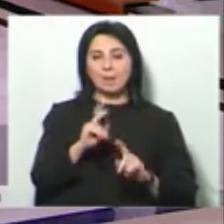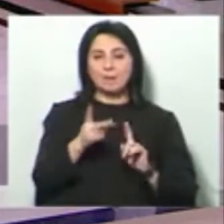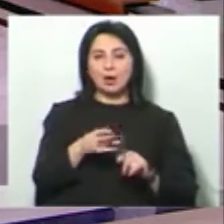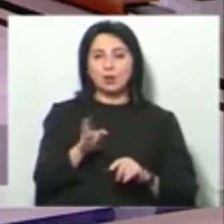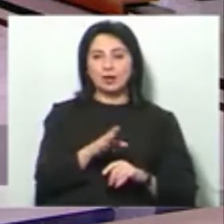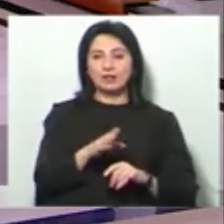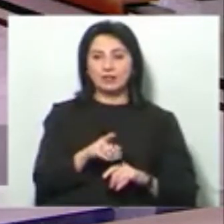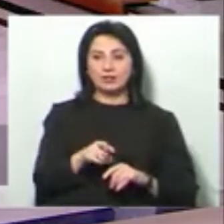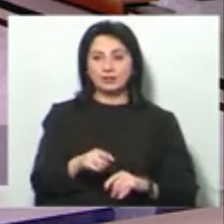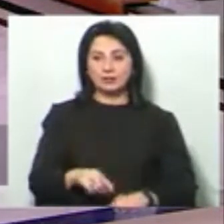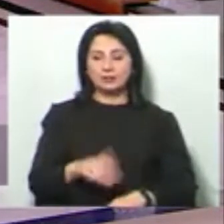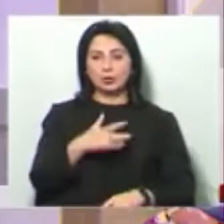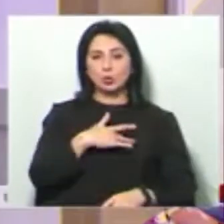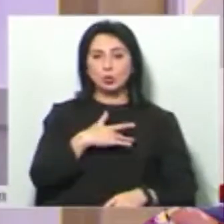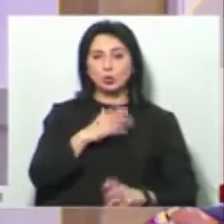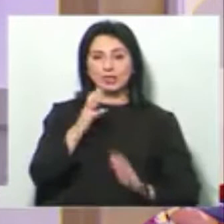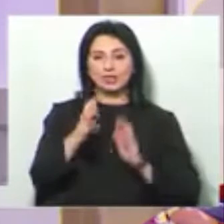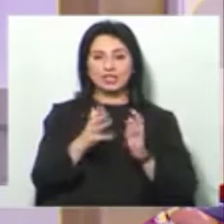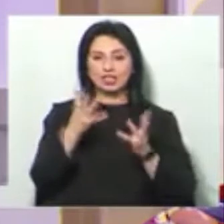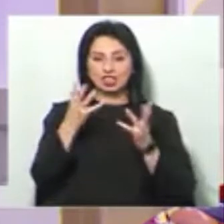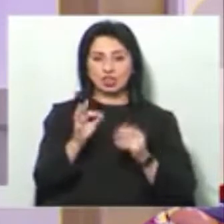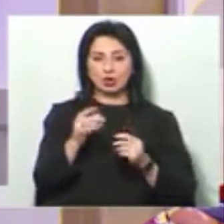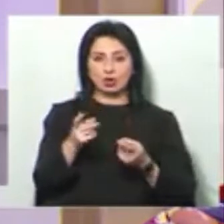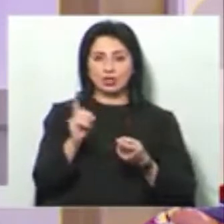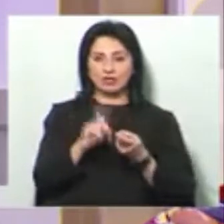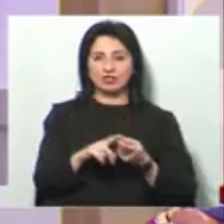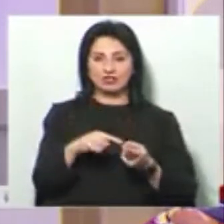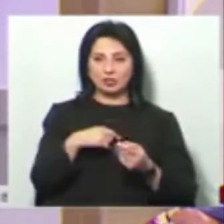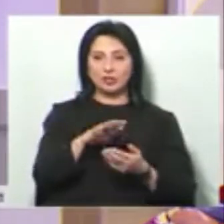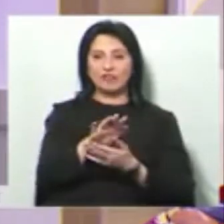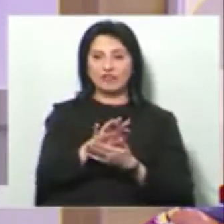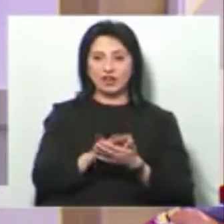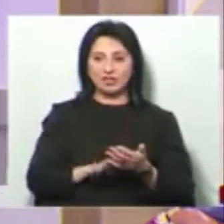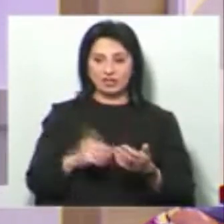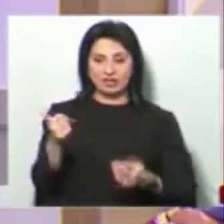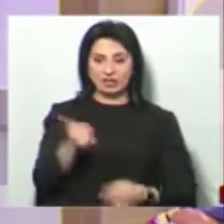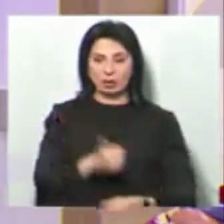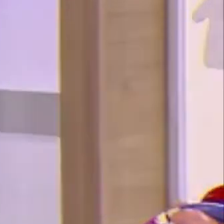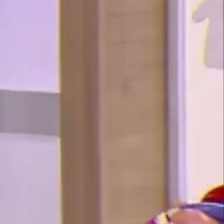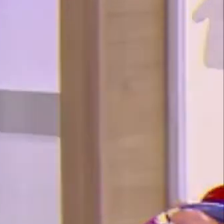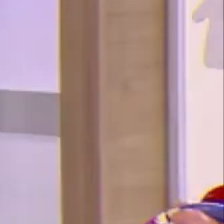Hriv, Guri, Sarte, Šoris, Otresan, Dakoševič, Choni, Vakcelept, Guireus.